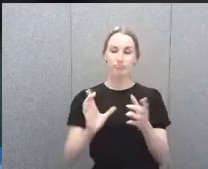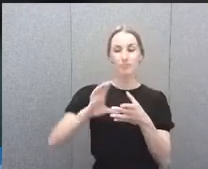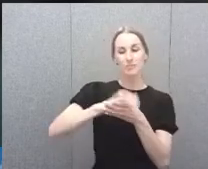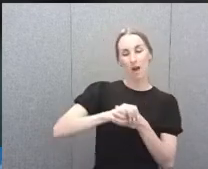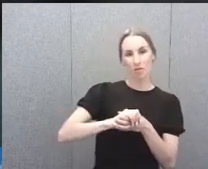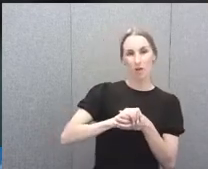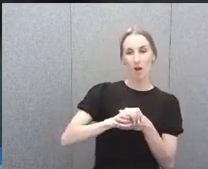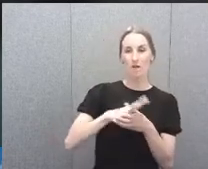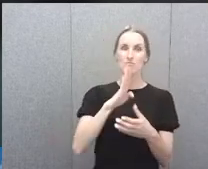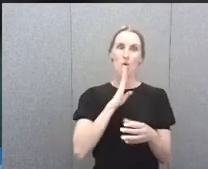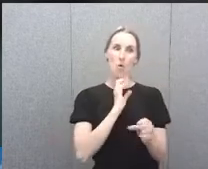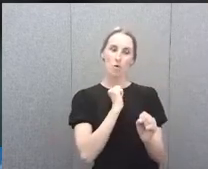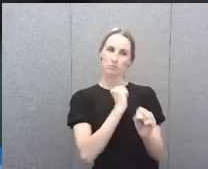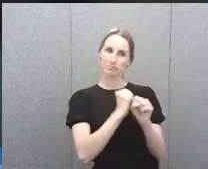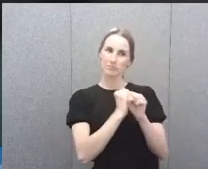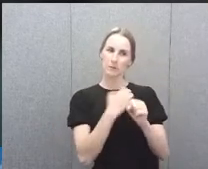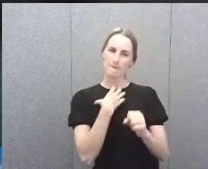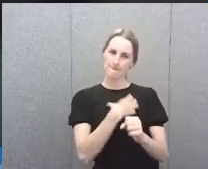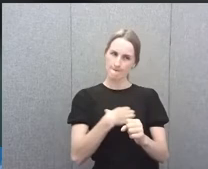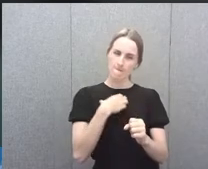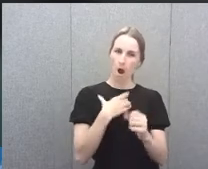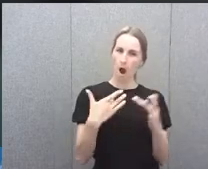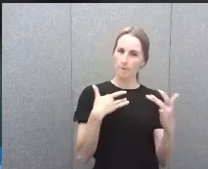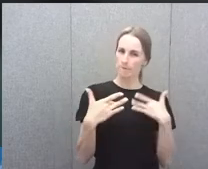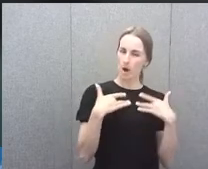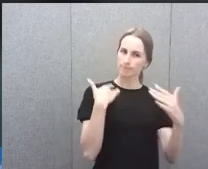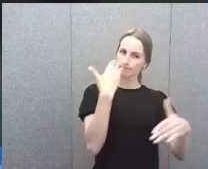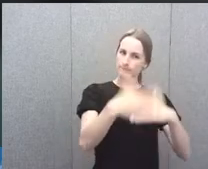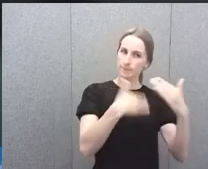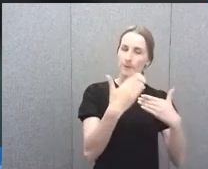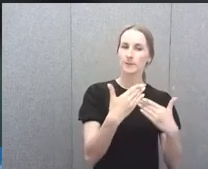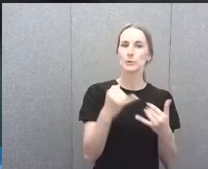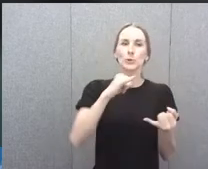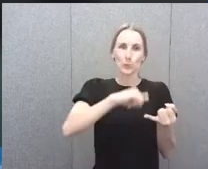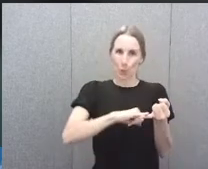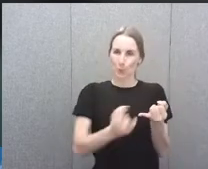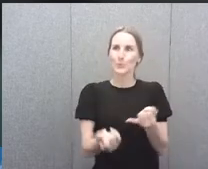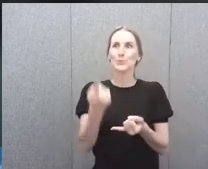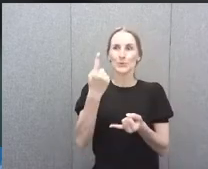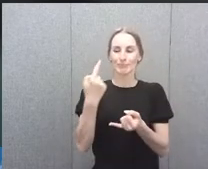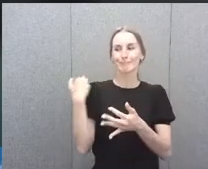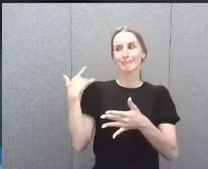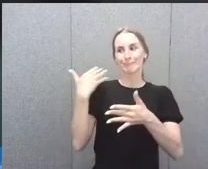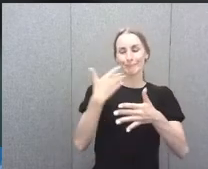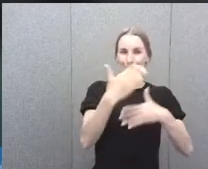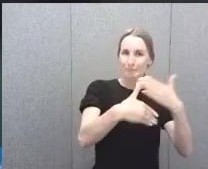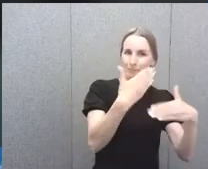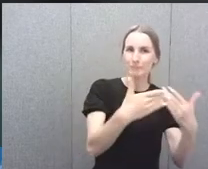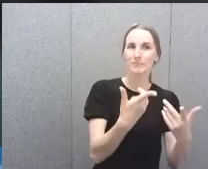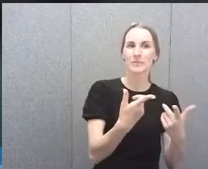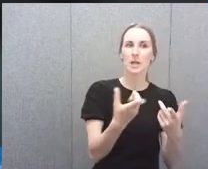И вот эта история как раз-таки развивается. Представительство женщин в области мира и безопасности